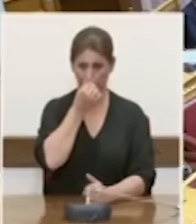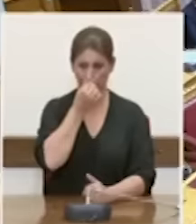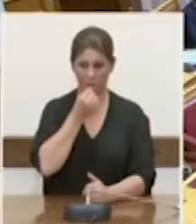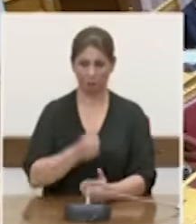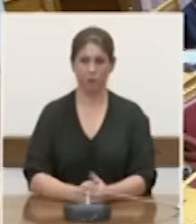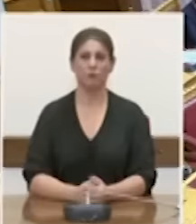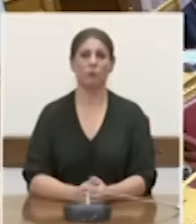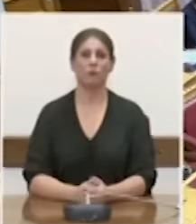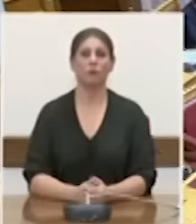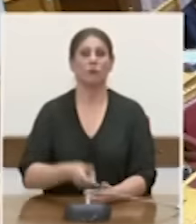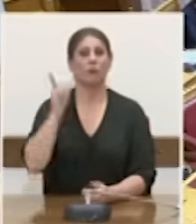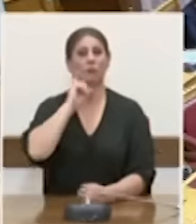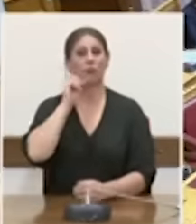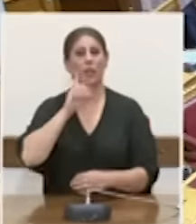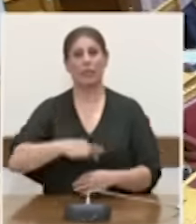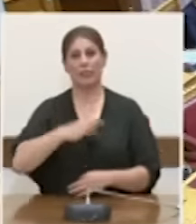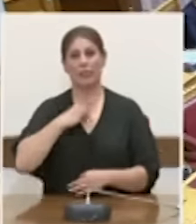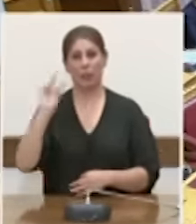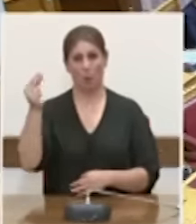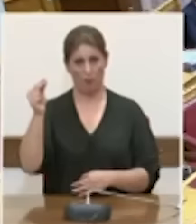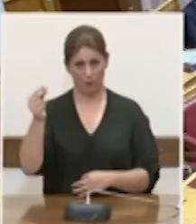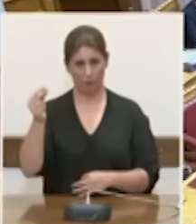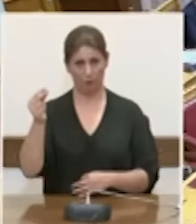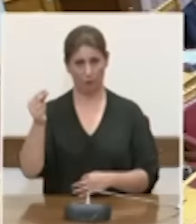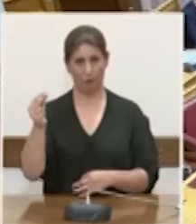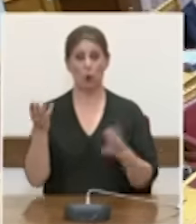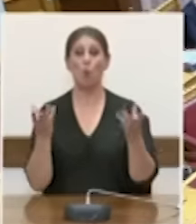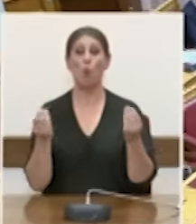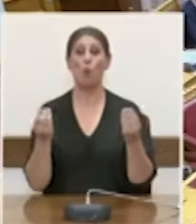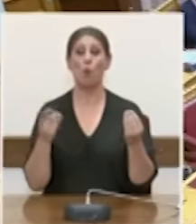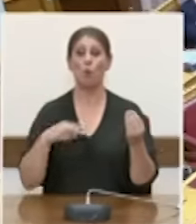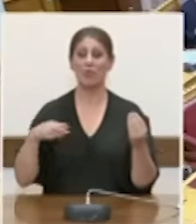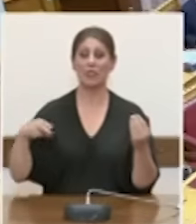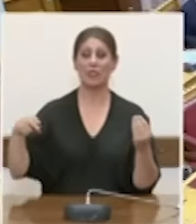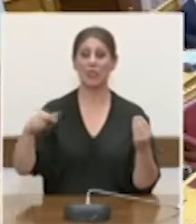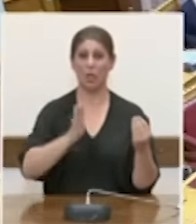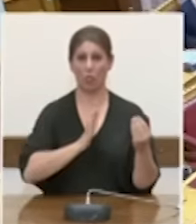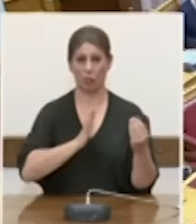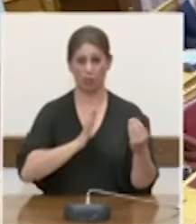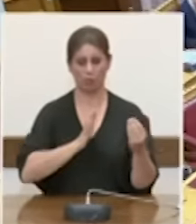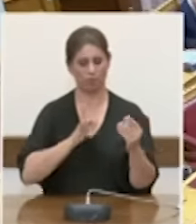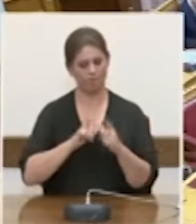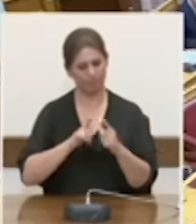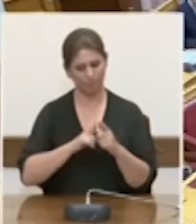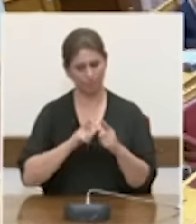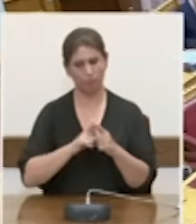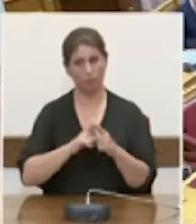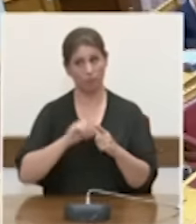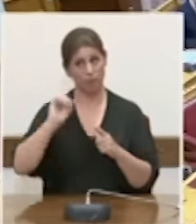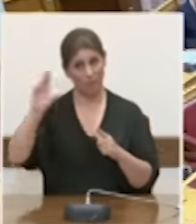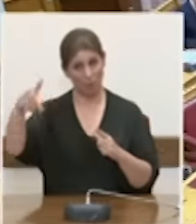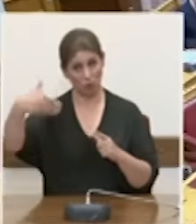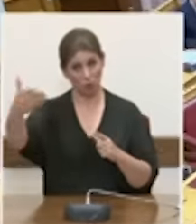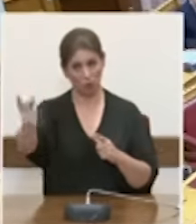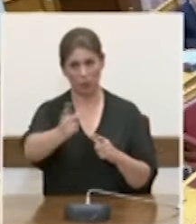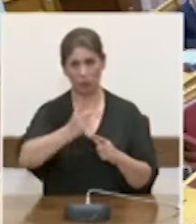Κυρίες και κύριοι βουλευτές, πολλοί από τους συνανθρώπους μας που δοκιμάζονται εκεί έξω, όταν